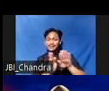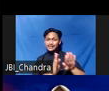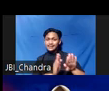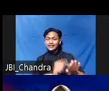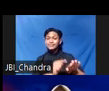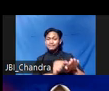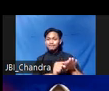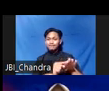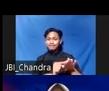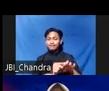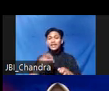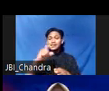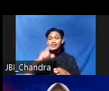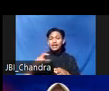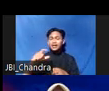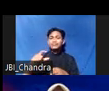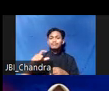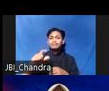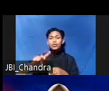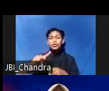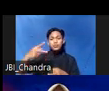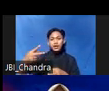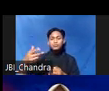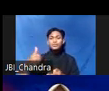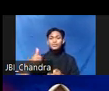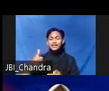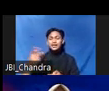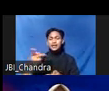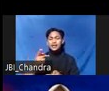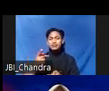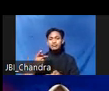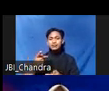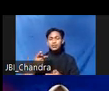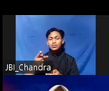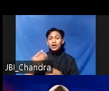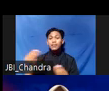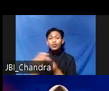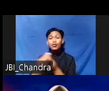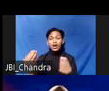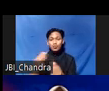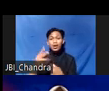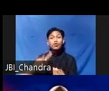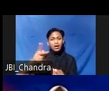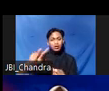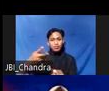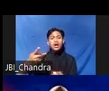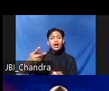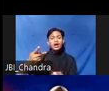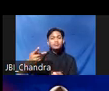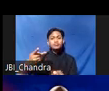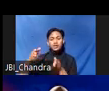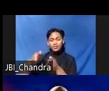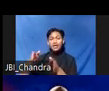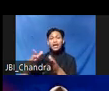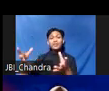cara mengubahnya mungkin kalau yang untuk yang style ini bisa kita mengotak-atik ya di bagian Style ya tapi saya juga belum mencoba